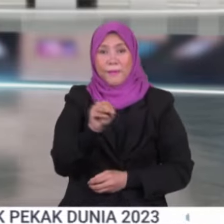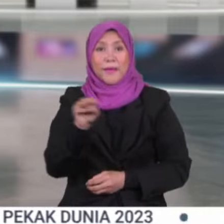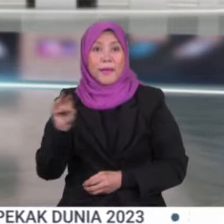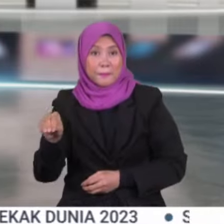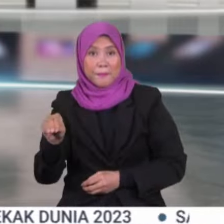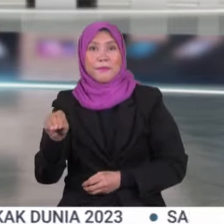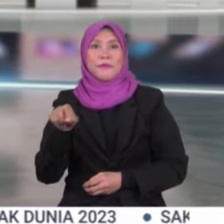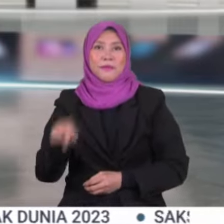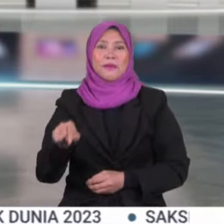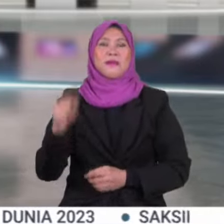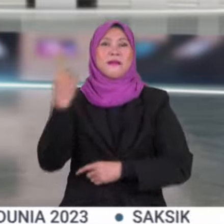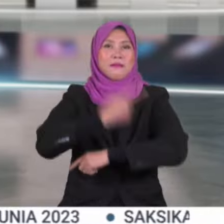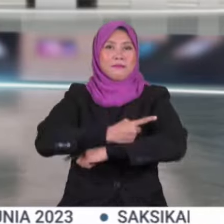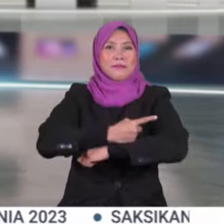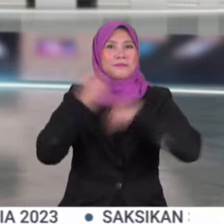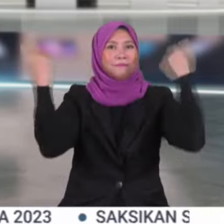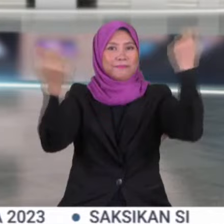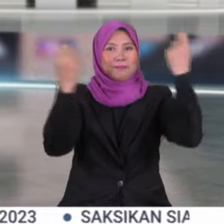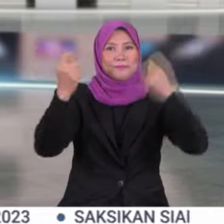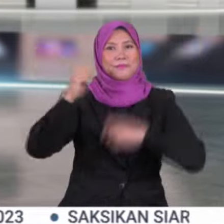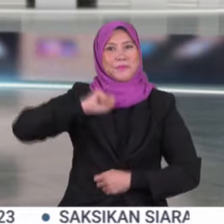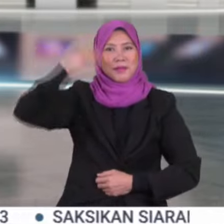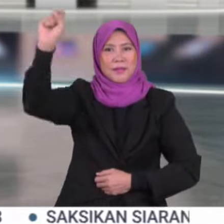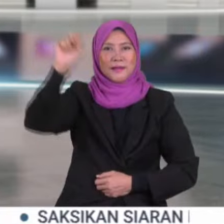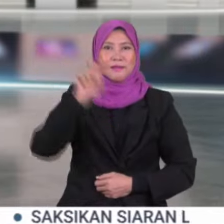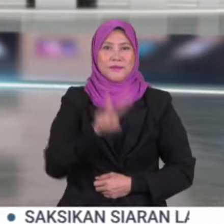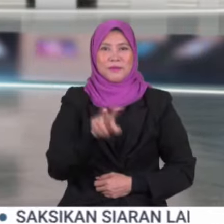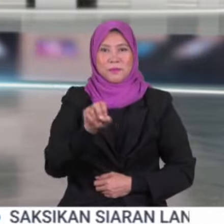sambutan hari kebangsaan 2023